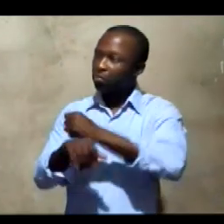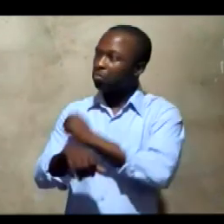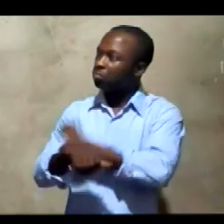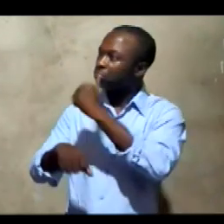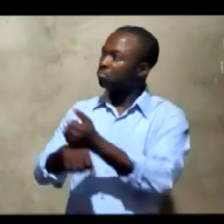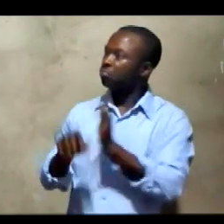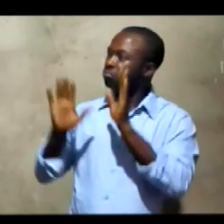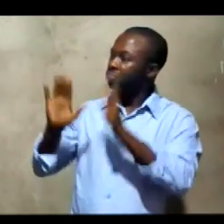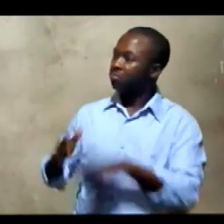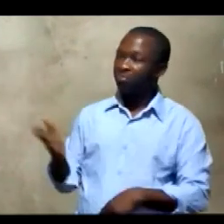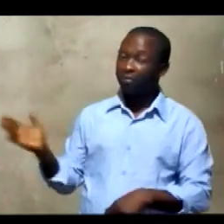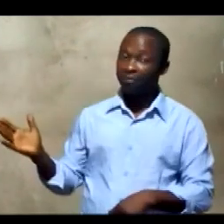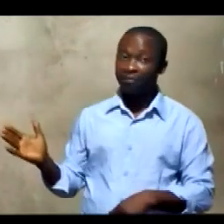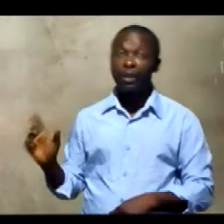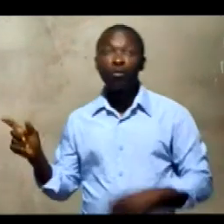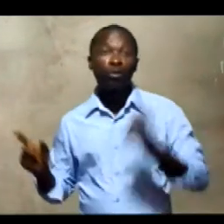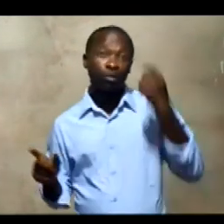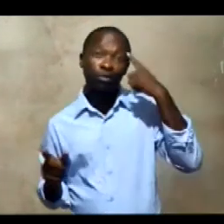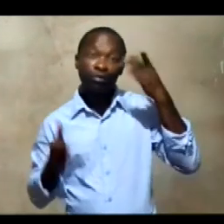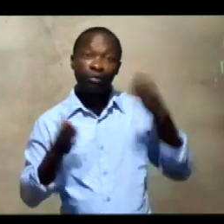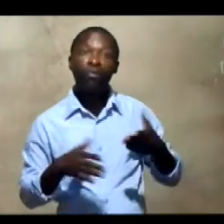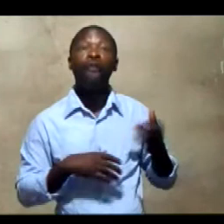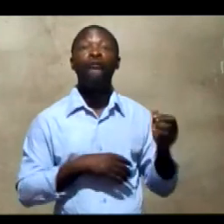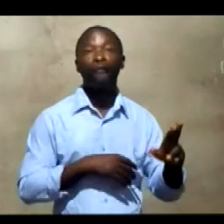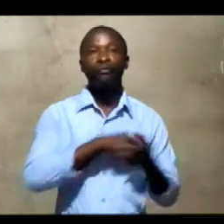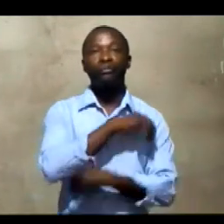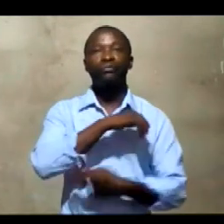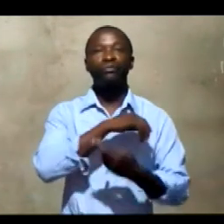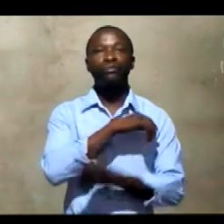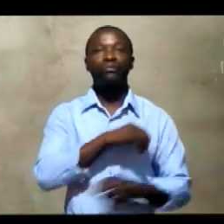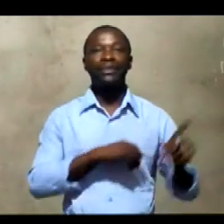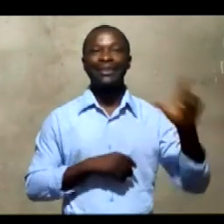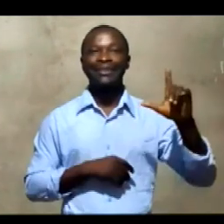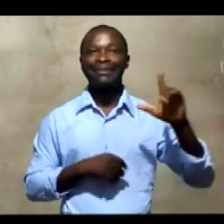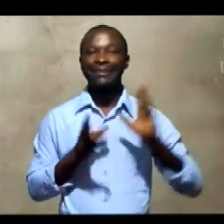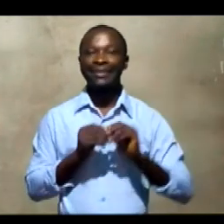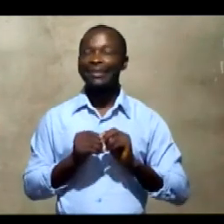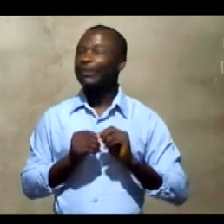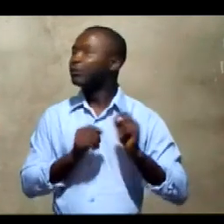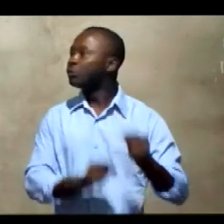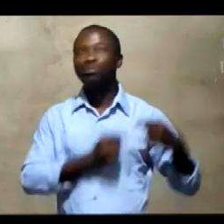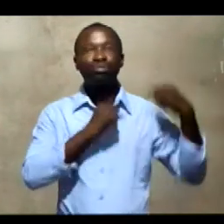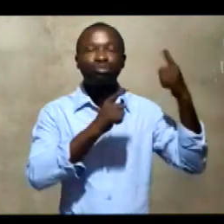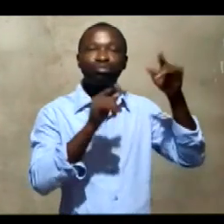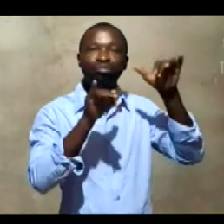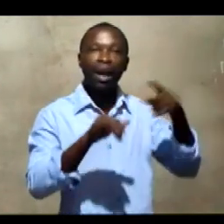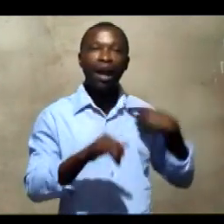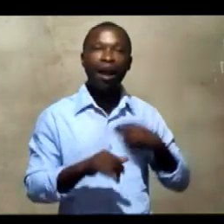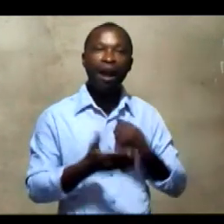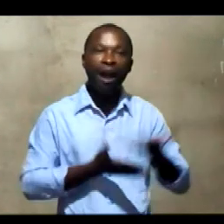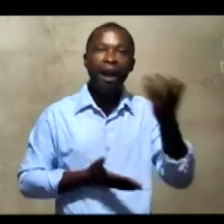achevé et comme vous pouvez le constater, donc tout est presque prêt pour pouvoir accueillir la